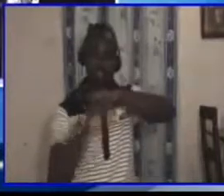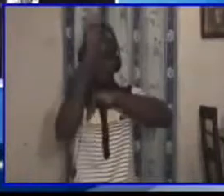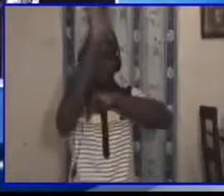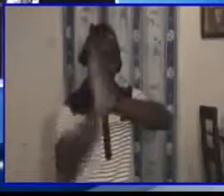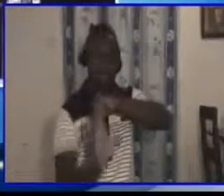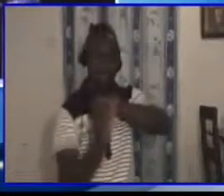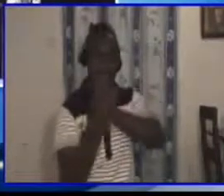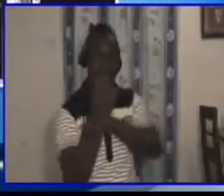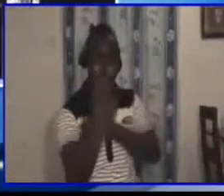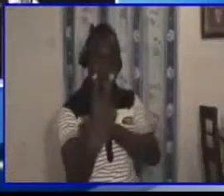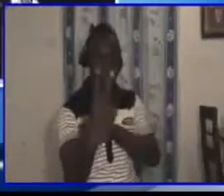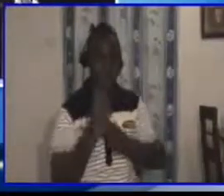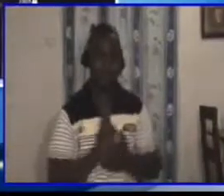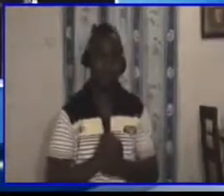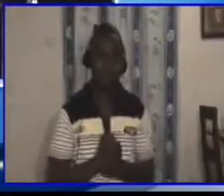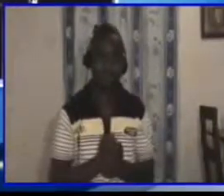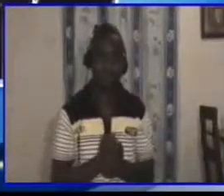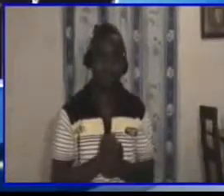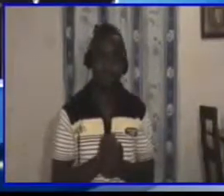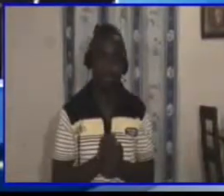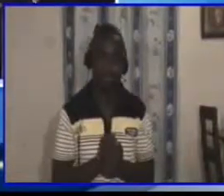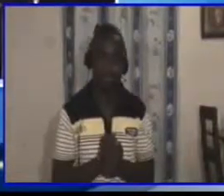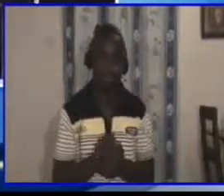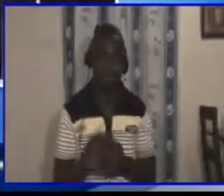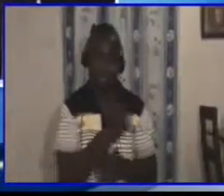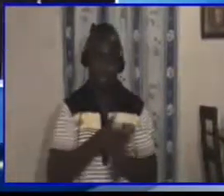perché la sacra scrittura dice